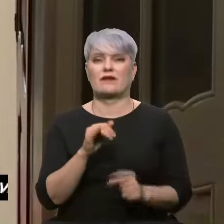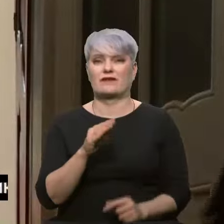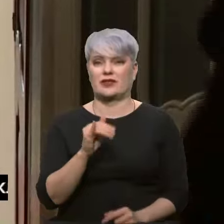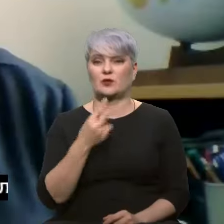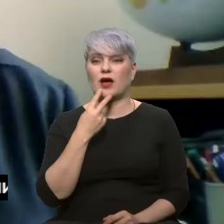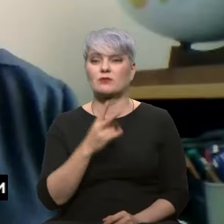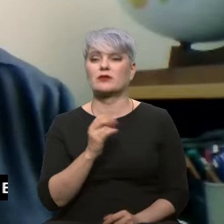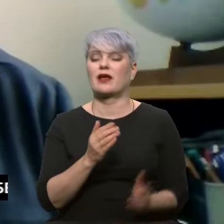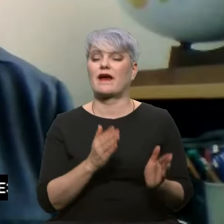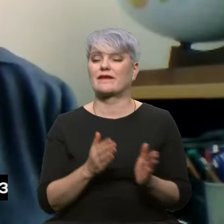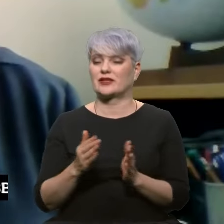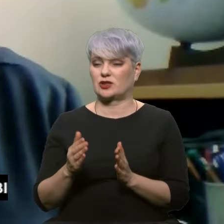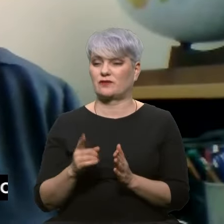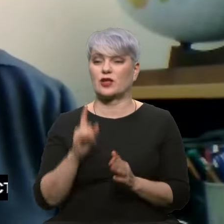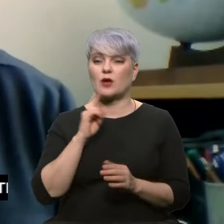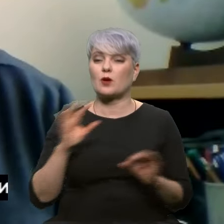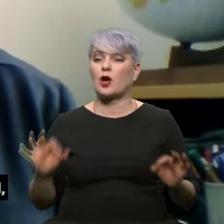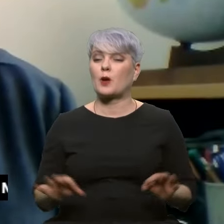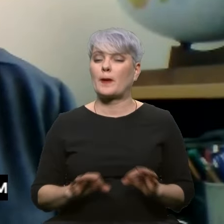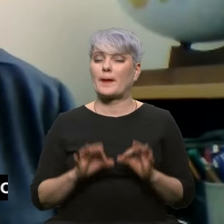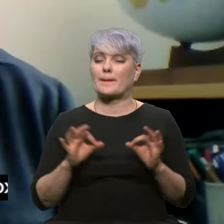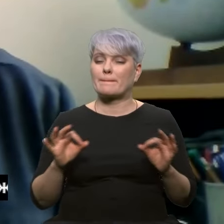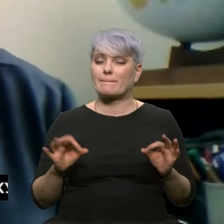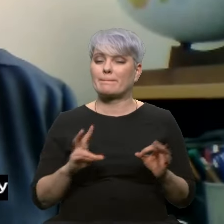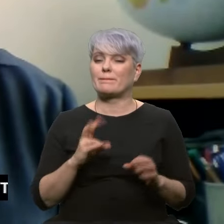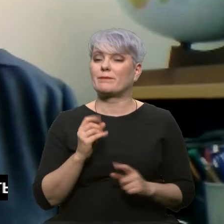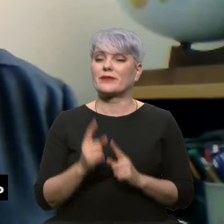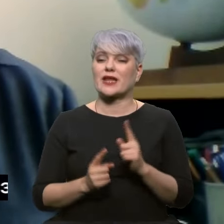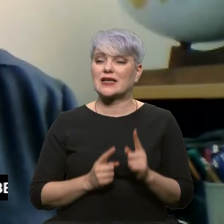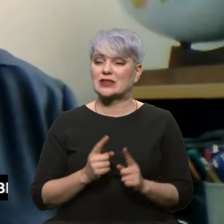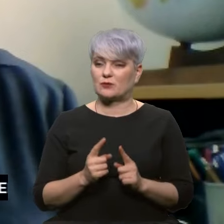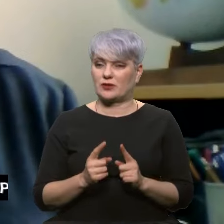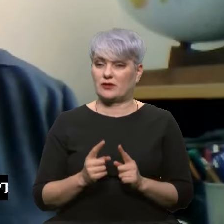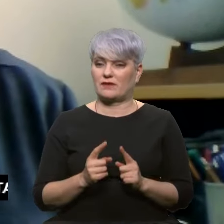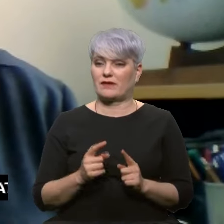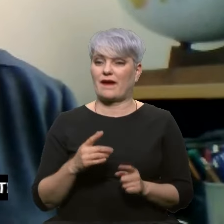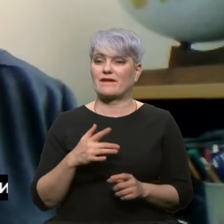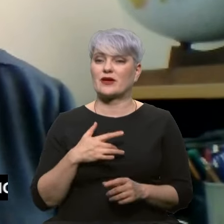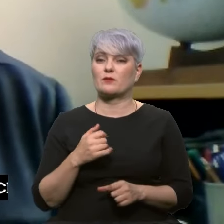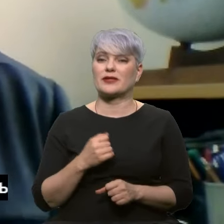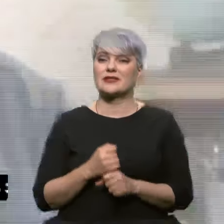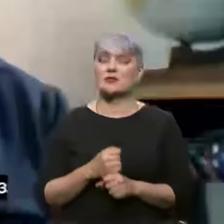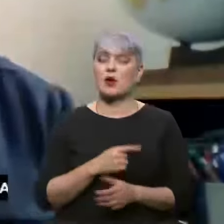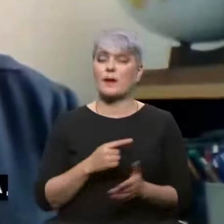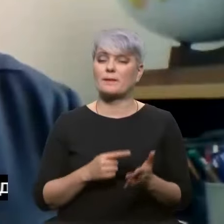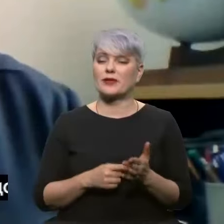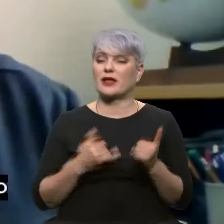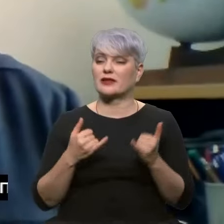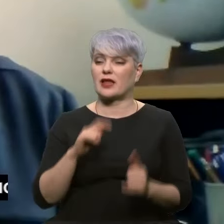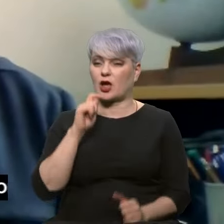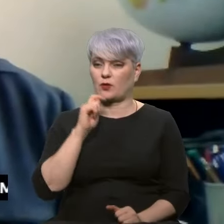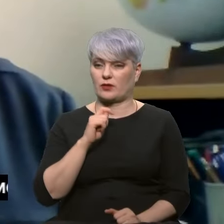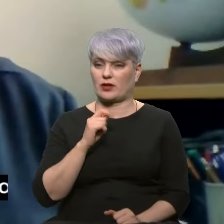його вчинками. Він поки що нічого не змінив в принципових питаннях для України. Те, що у